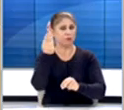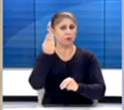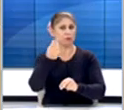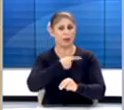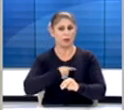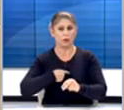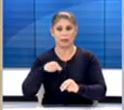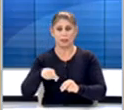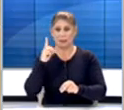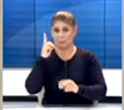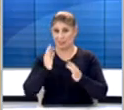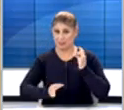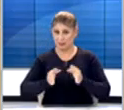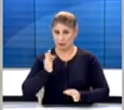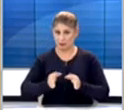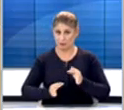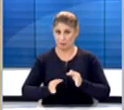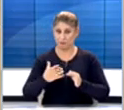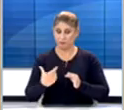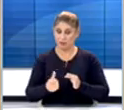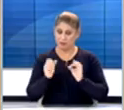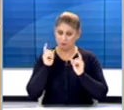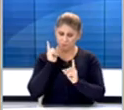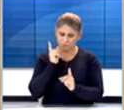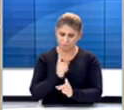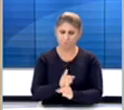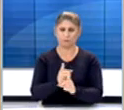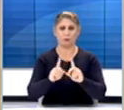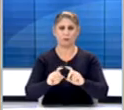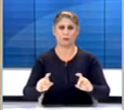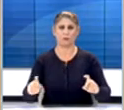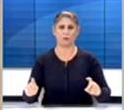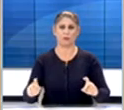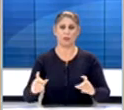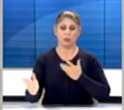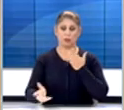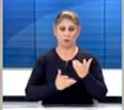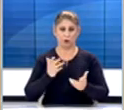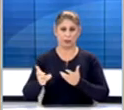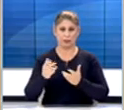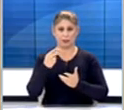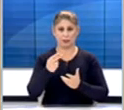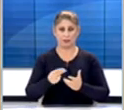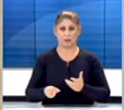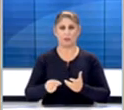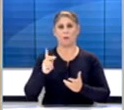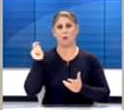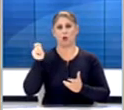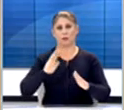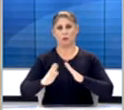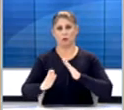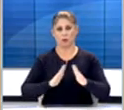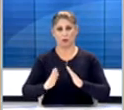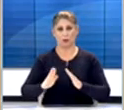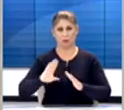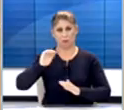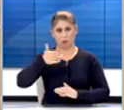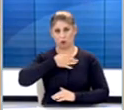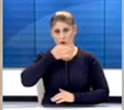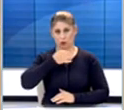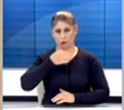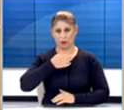συζήτηση η οποία είχε ως αποκλειστικό αντικείμενο τις πυρκαγιές και τα ζητήματα της πολιτικής προστασίας, στην πρωτολογία μου